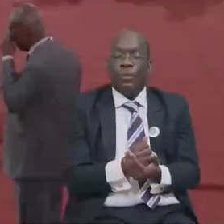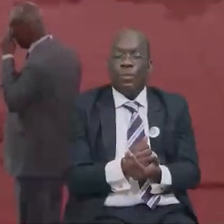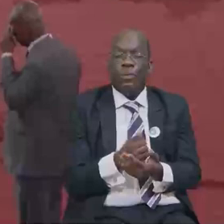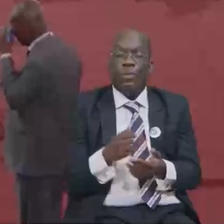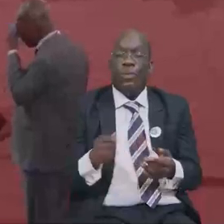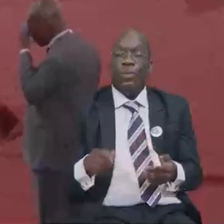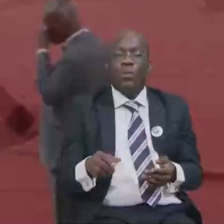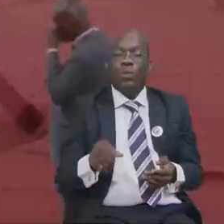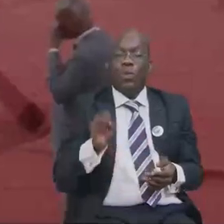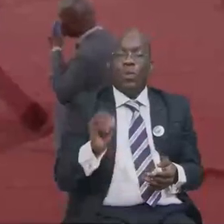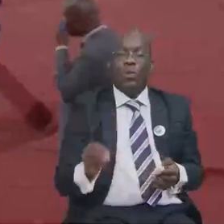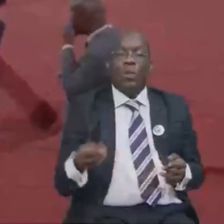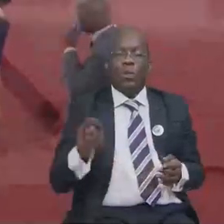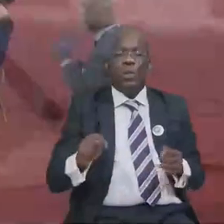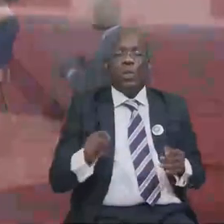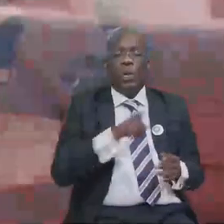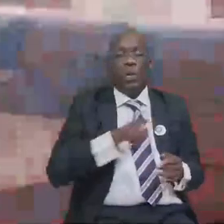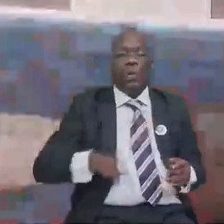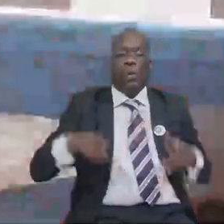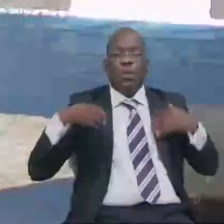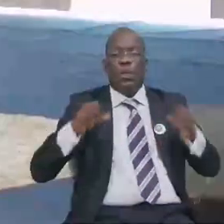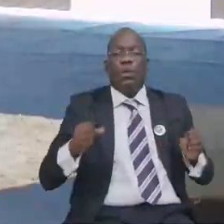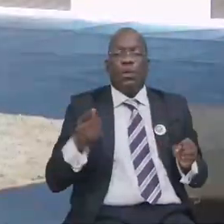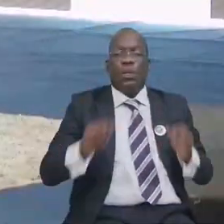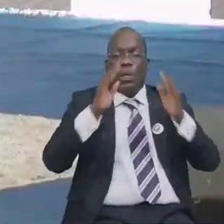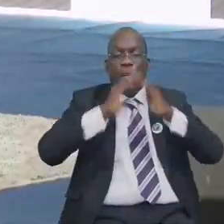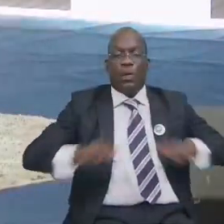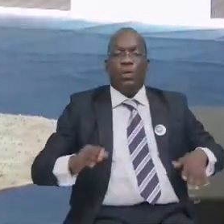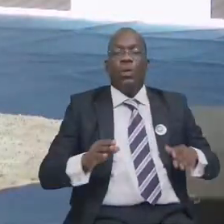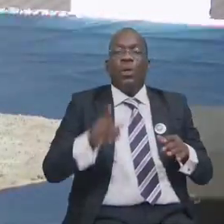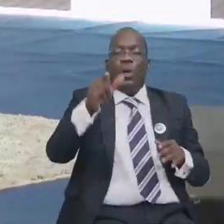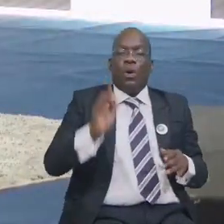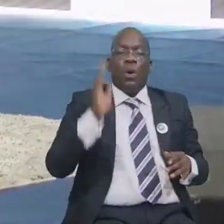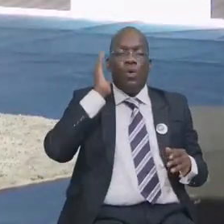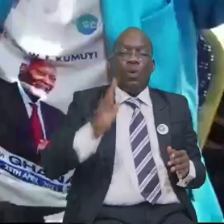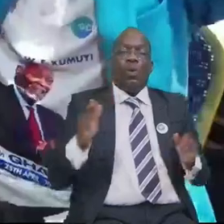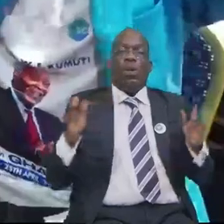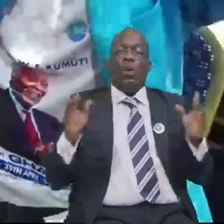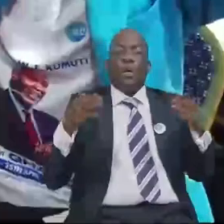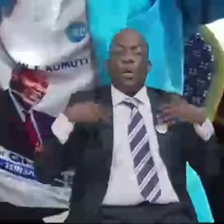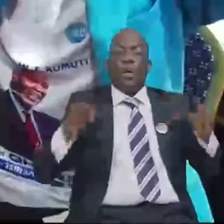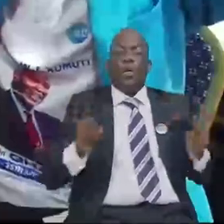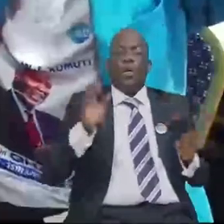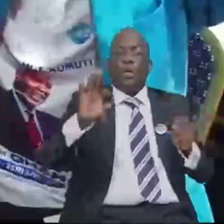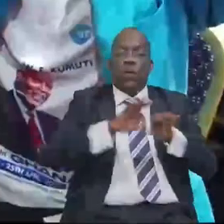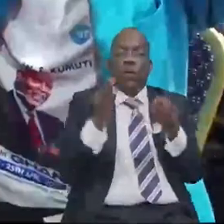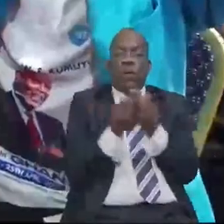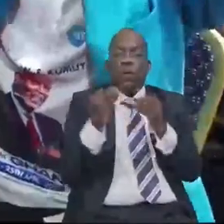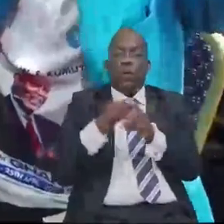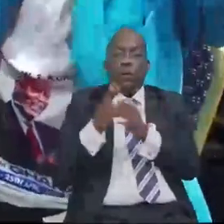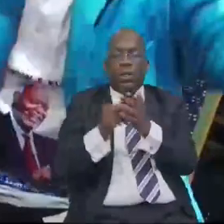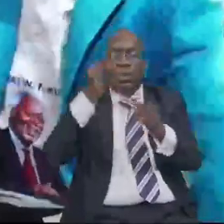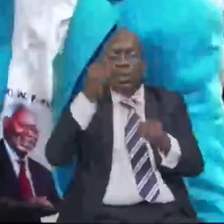Alors, Dieu a guéri la maison. Il va guérir ta maison au nom de Jésus.